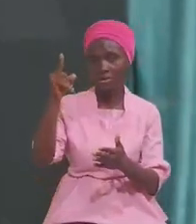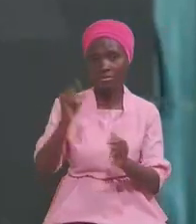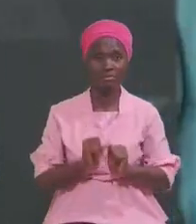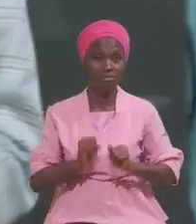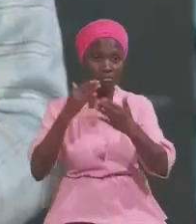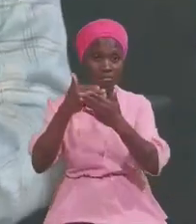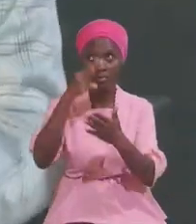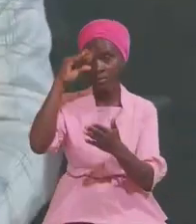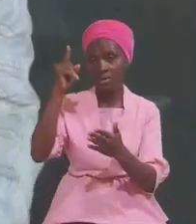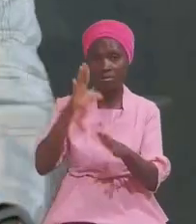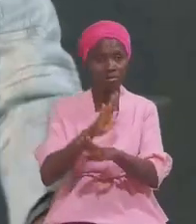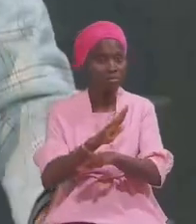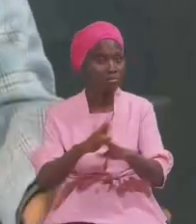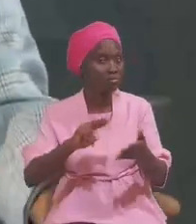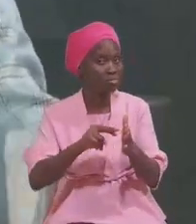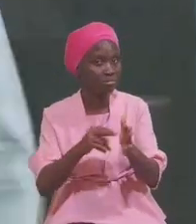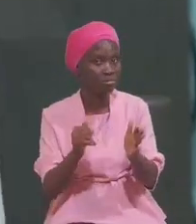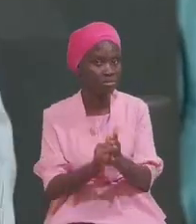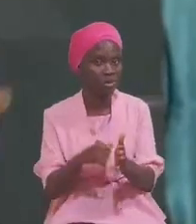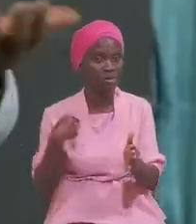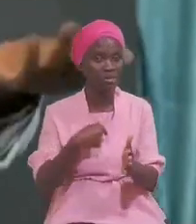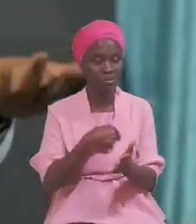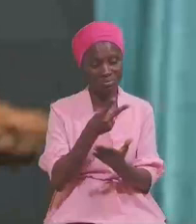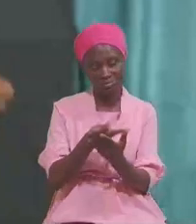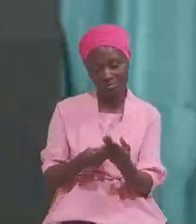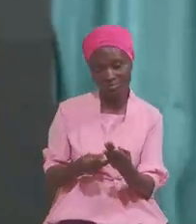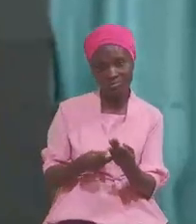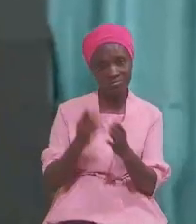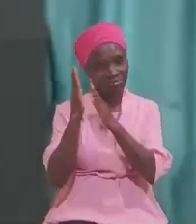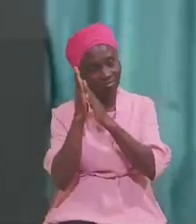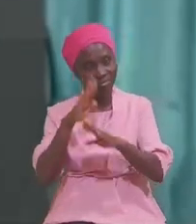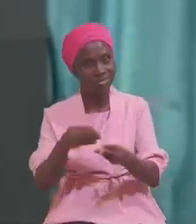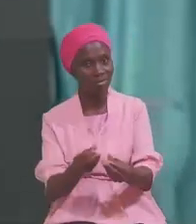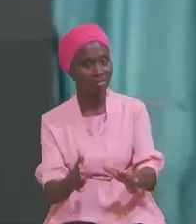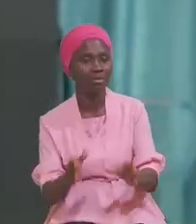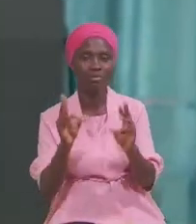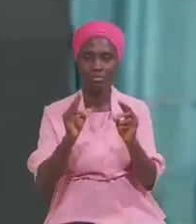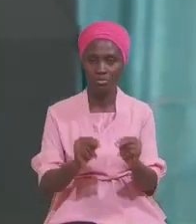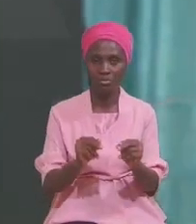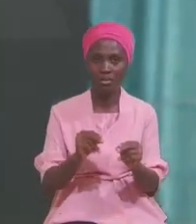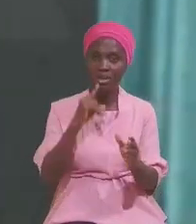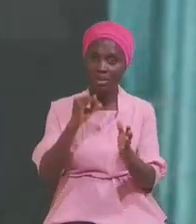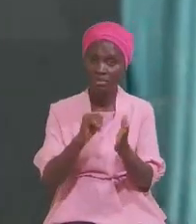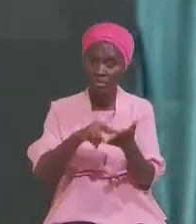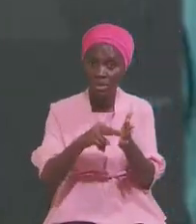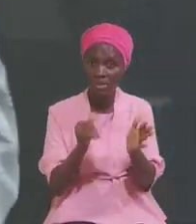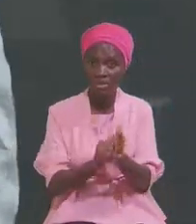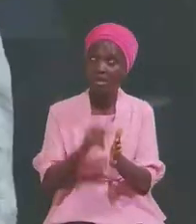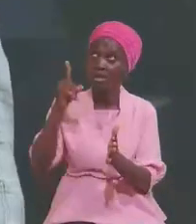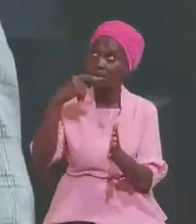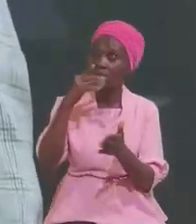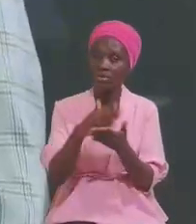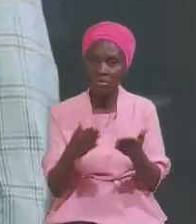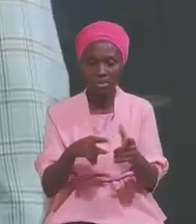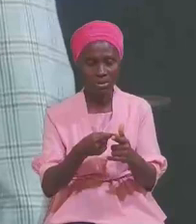devant lui ne veut pas dire qu'on se prosterne à terre. C'est ce qu'il dit quelque chose. Je dis que oui,